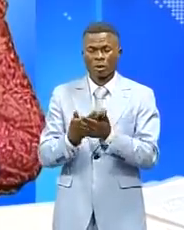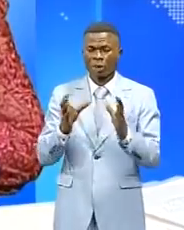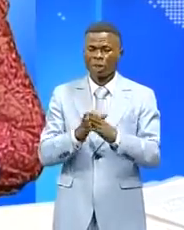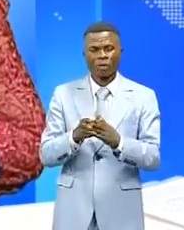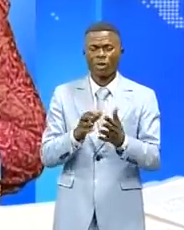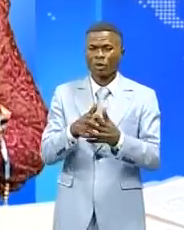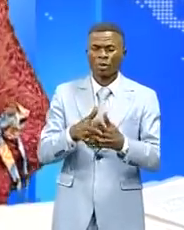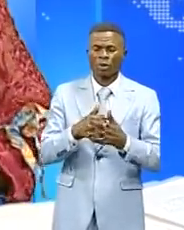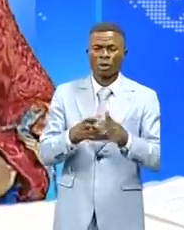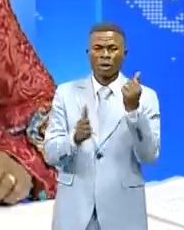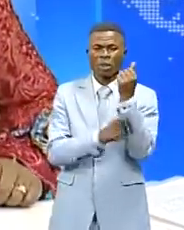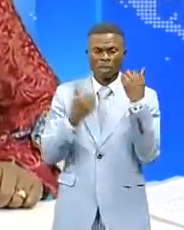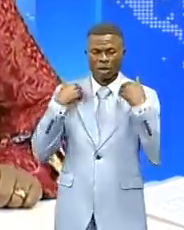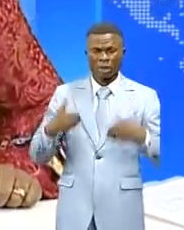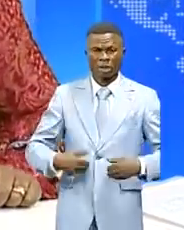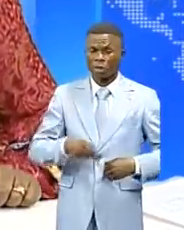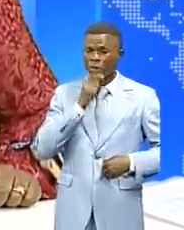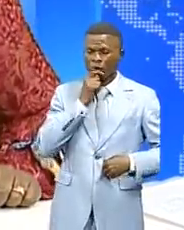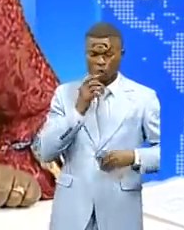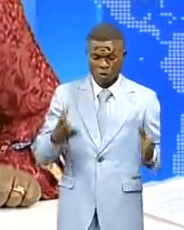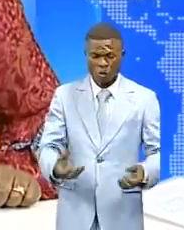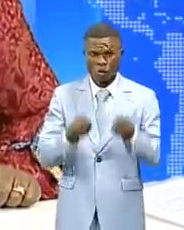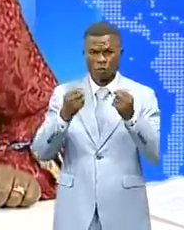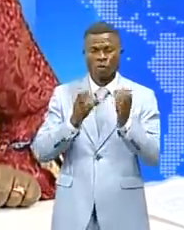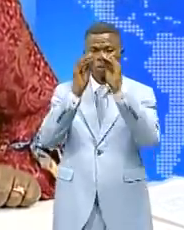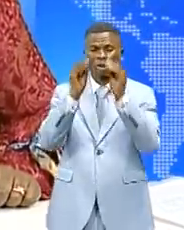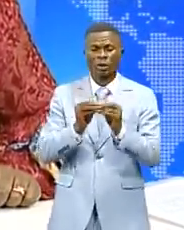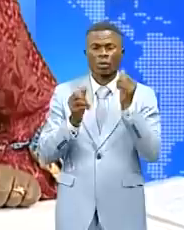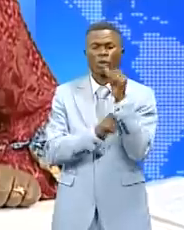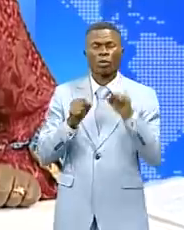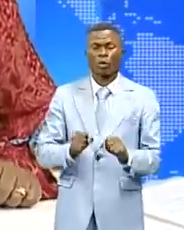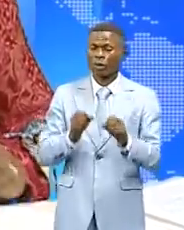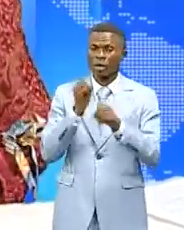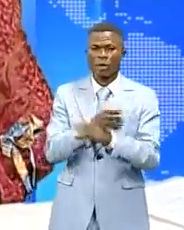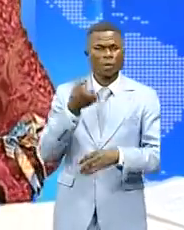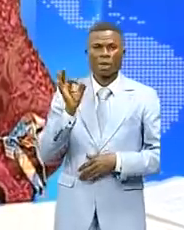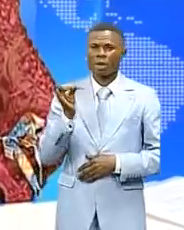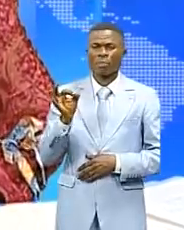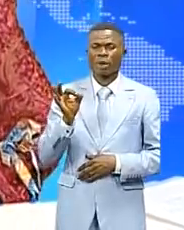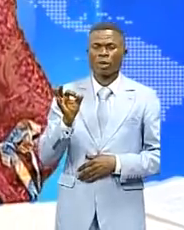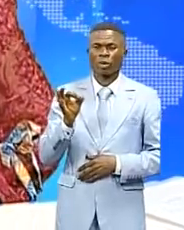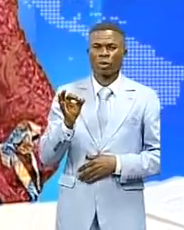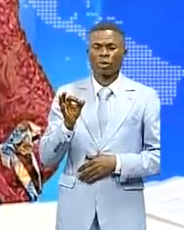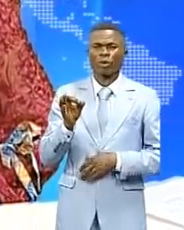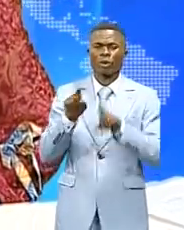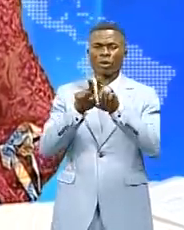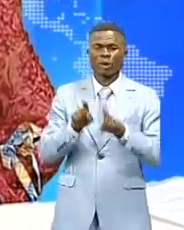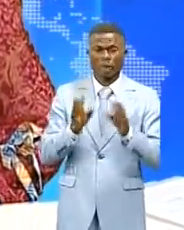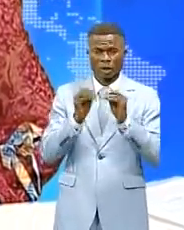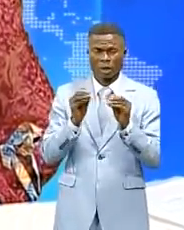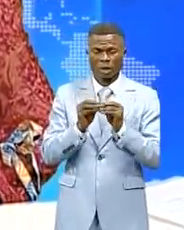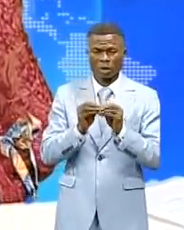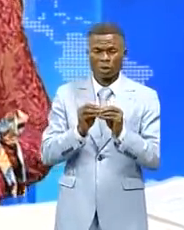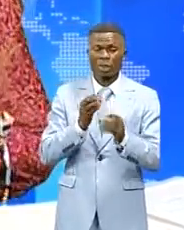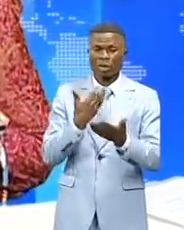bord des corps sans vie ont été découverts le bilan de dégâts n'est pas encore été établies une réunion de crise